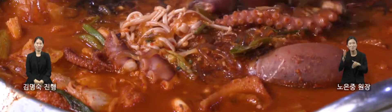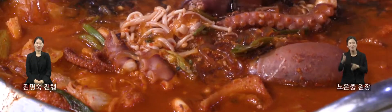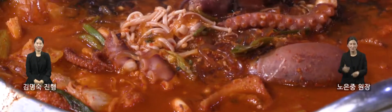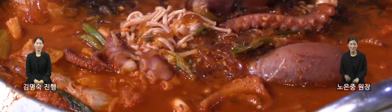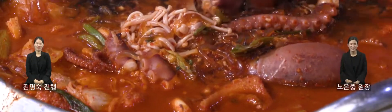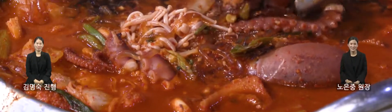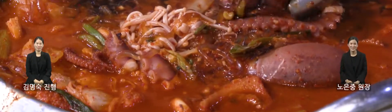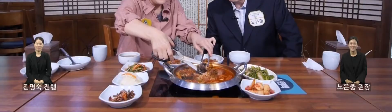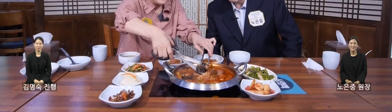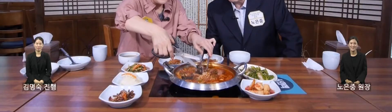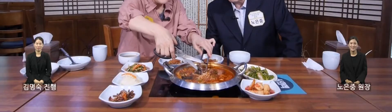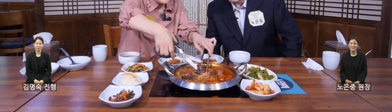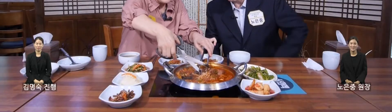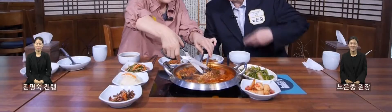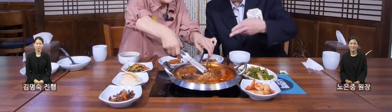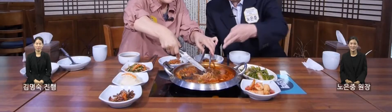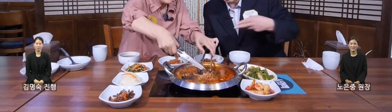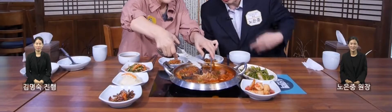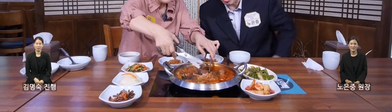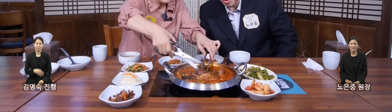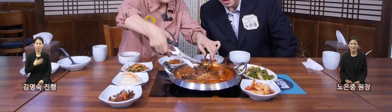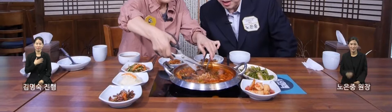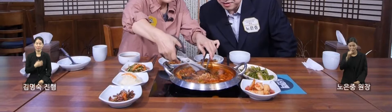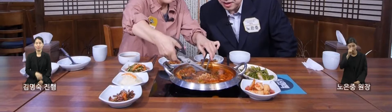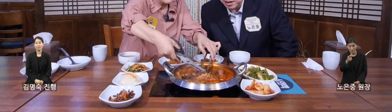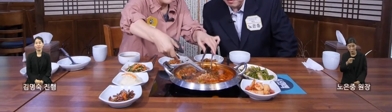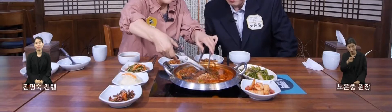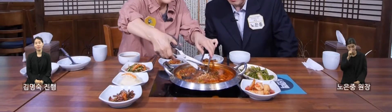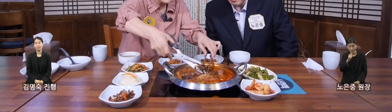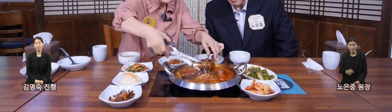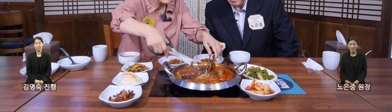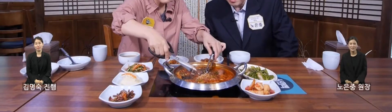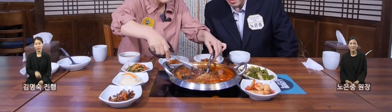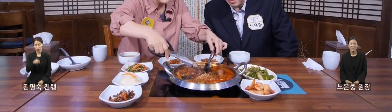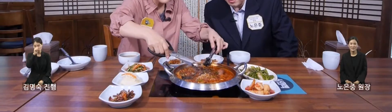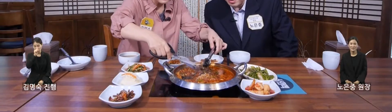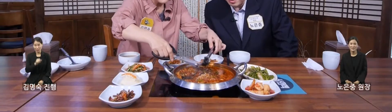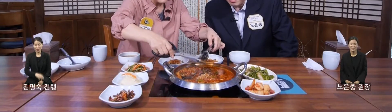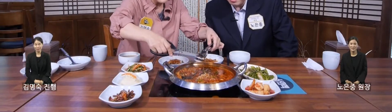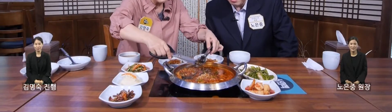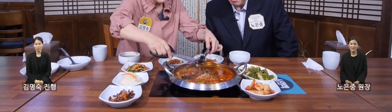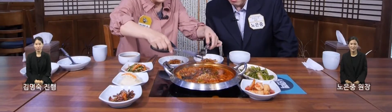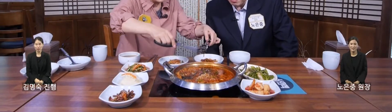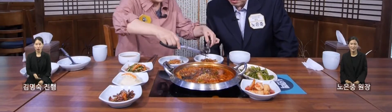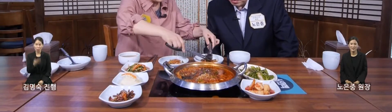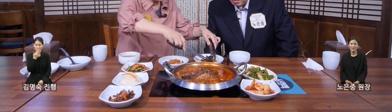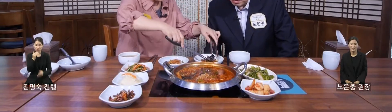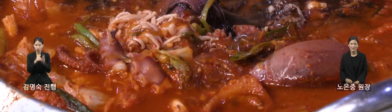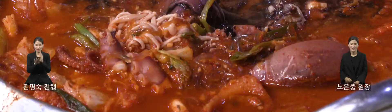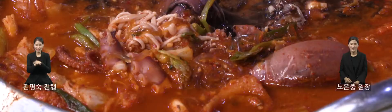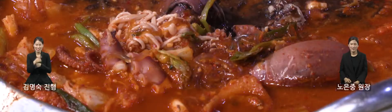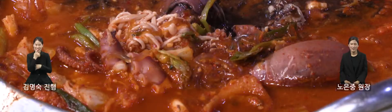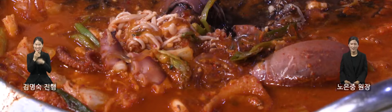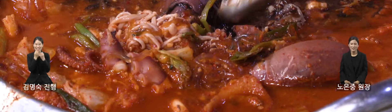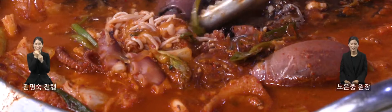심부름 구단 이제 좋아하세요? 주로, 저도 이거 좋아하는데 네 좋아요 예. 근데 요거 드시고는 예. 절대로 이